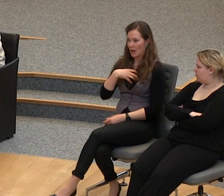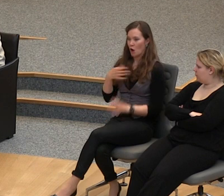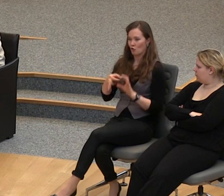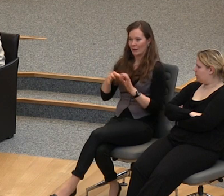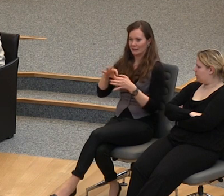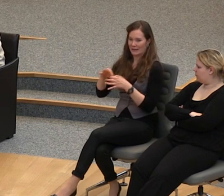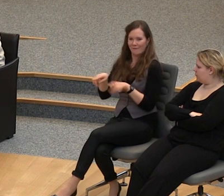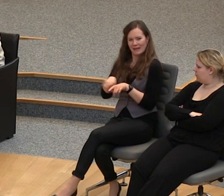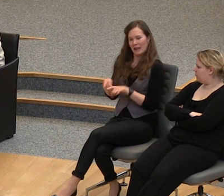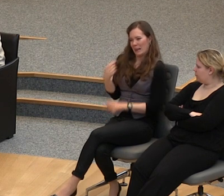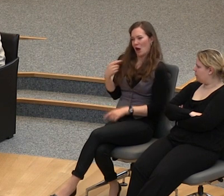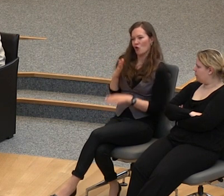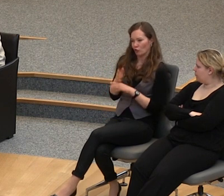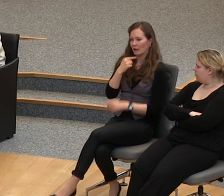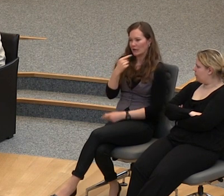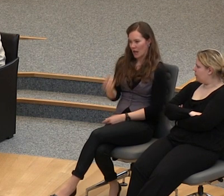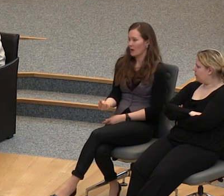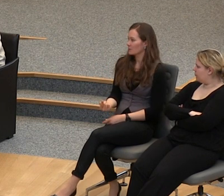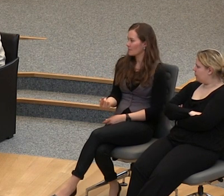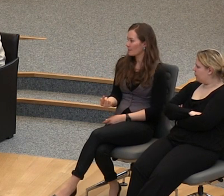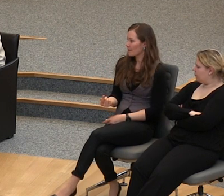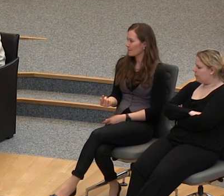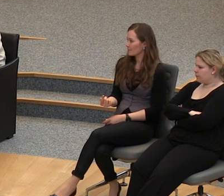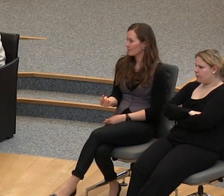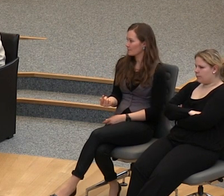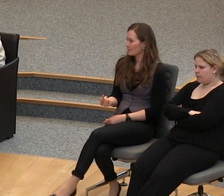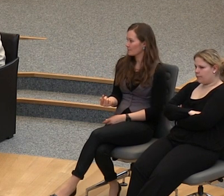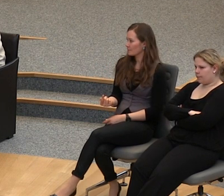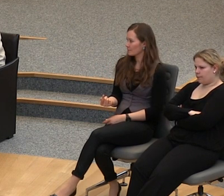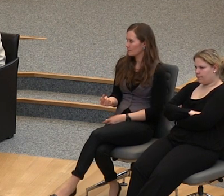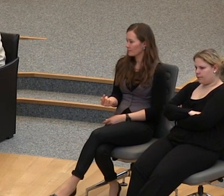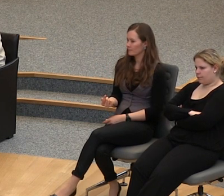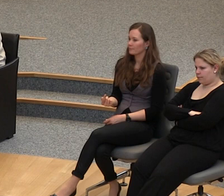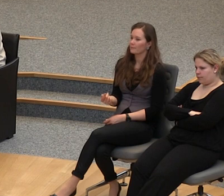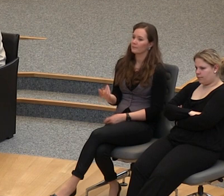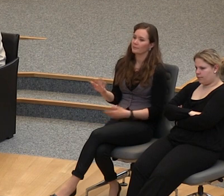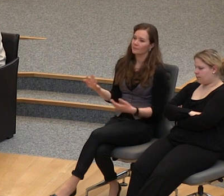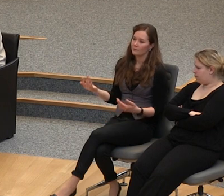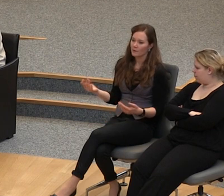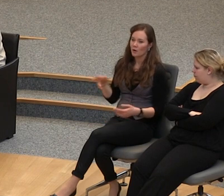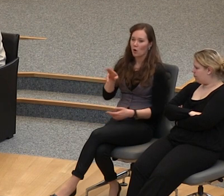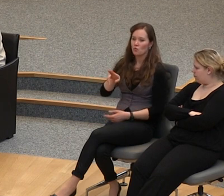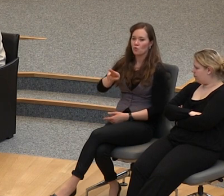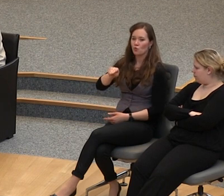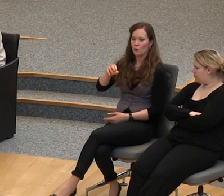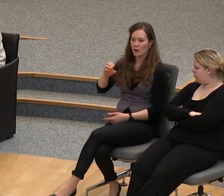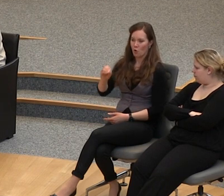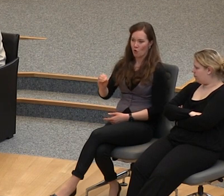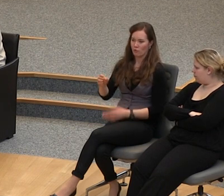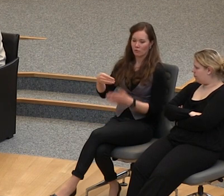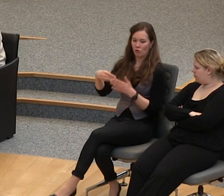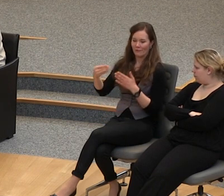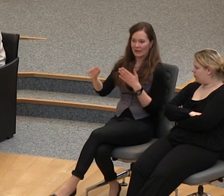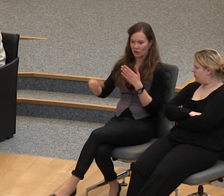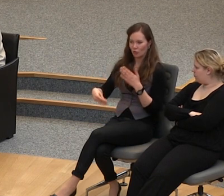Konnexität. Wie eben schon dargestellt worden ist, bezieht sich die UNO-Konvention auf